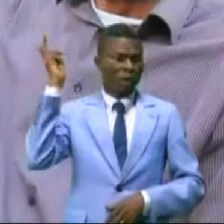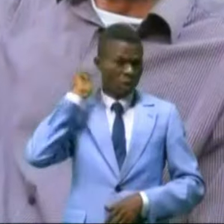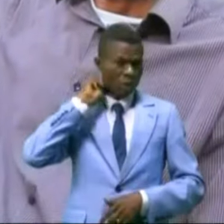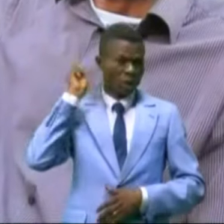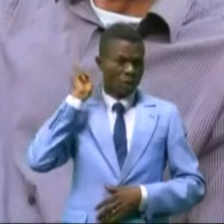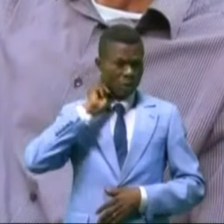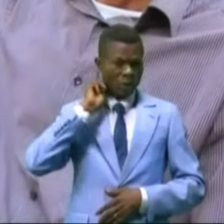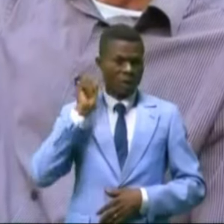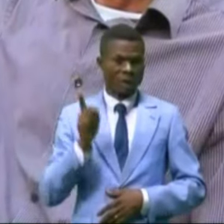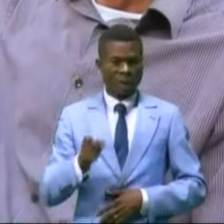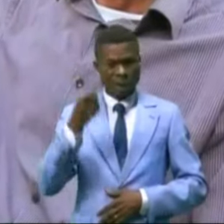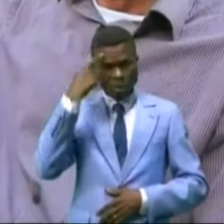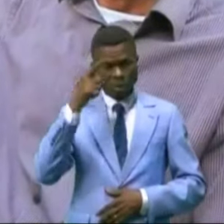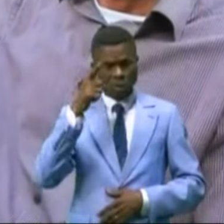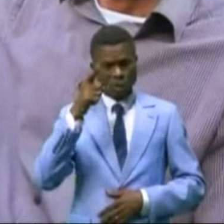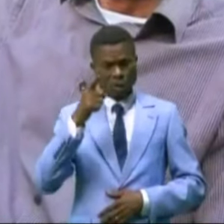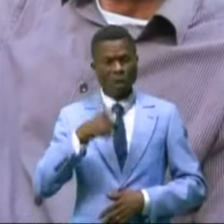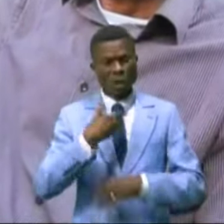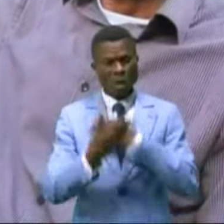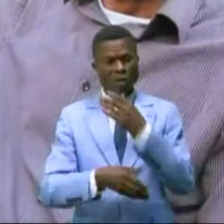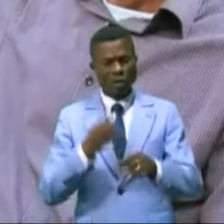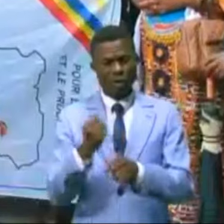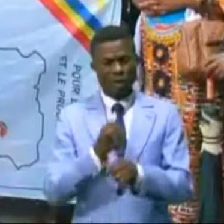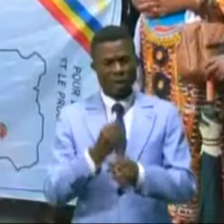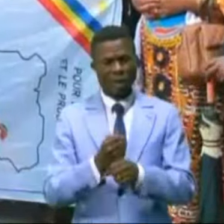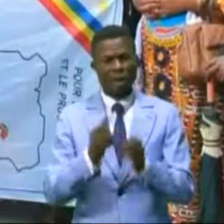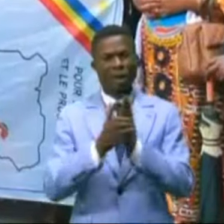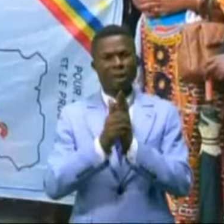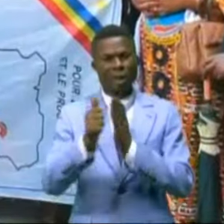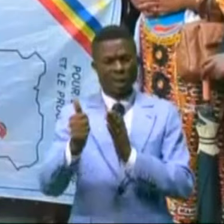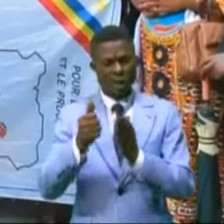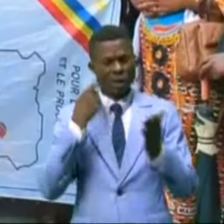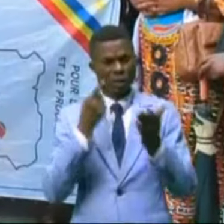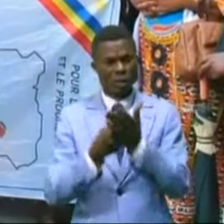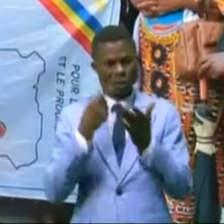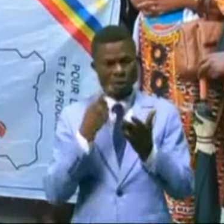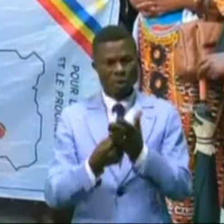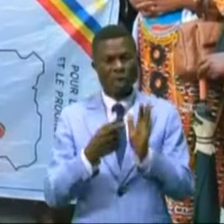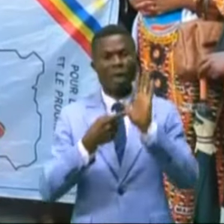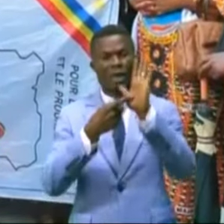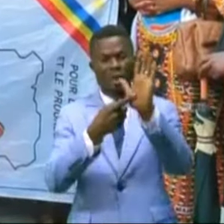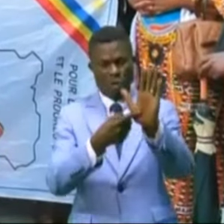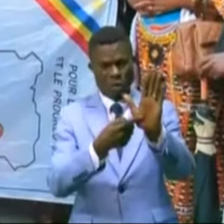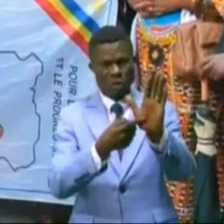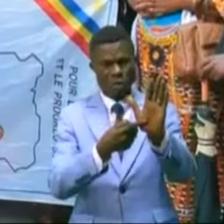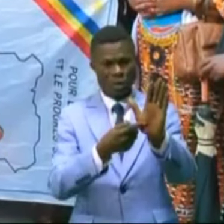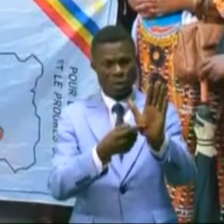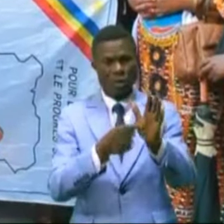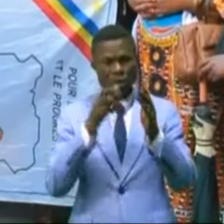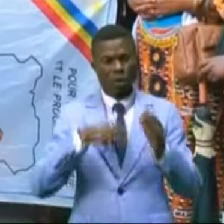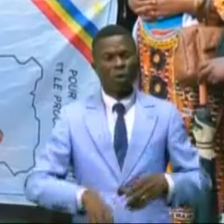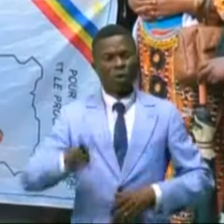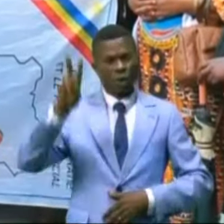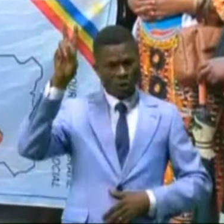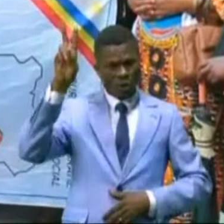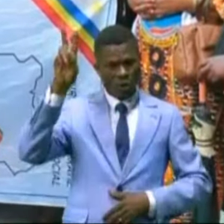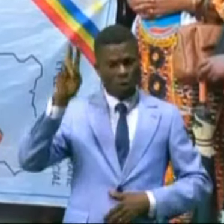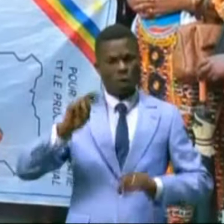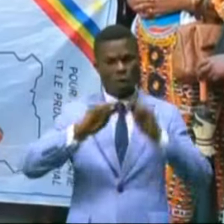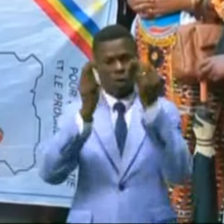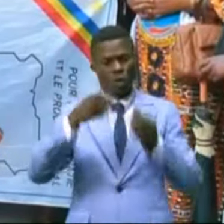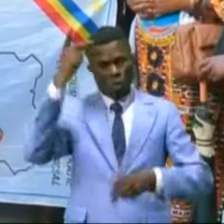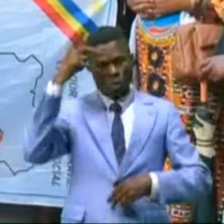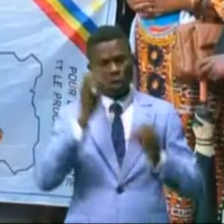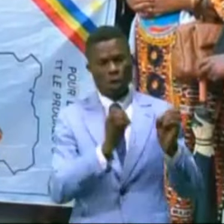Kabuya pour avoir abattu un travail remarquable qui a démontré que l'UDPS est un parti